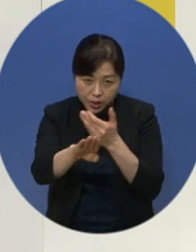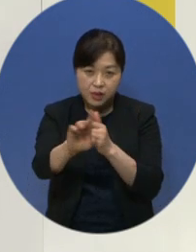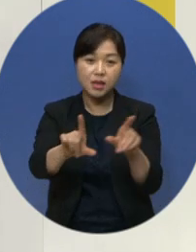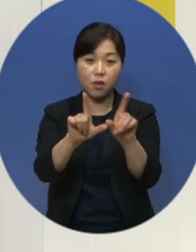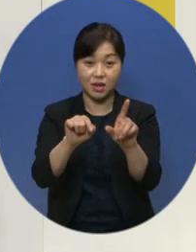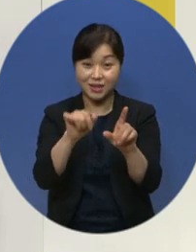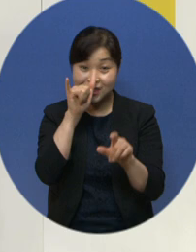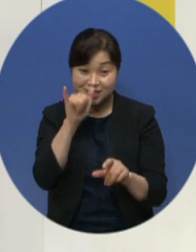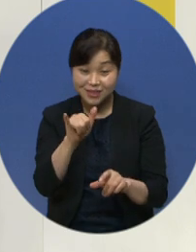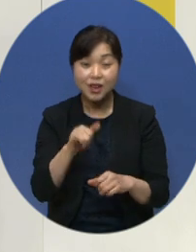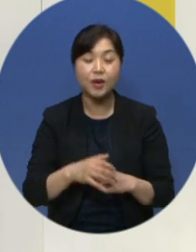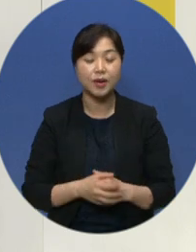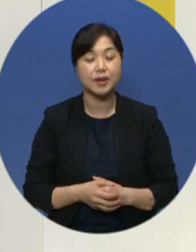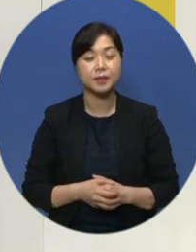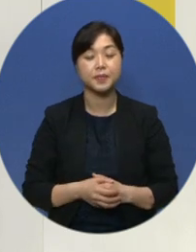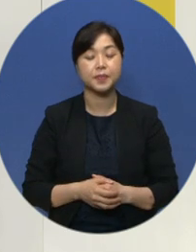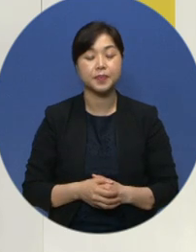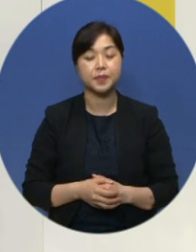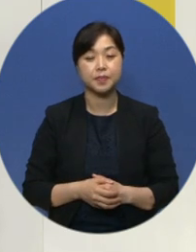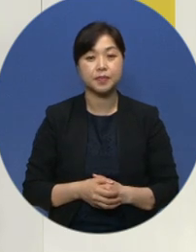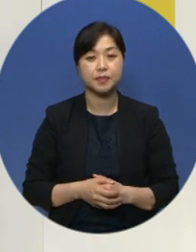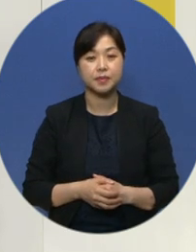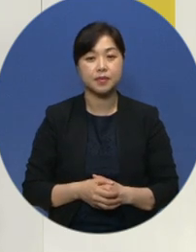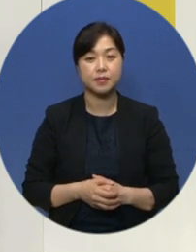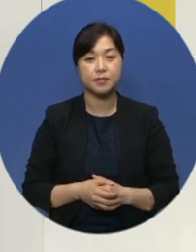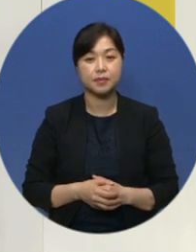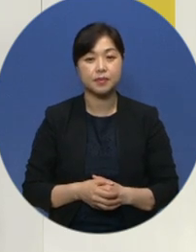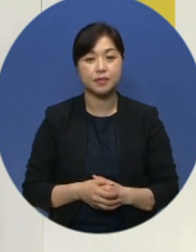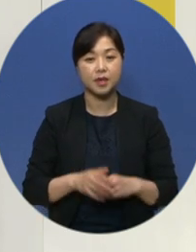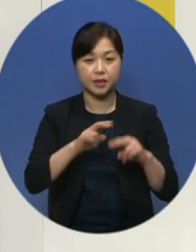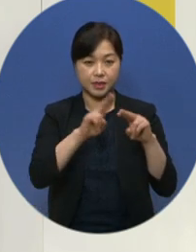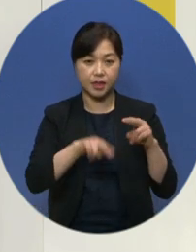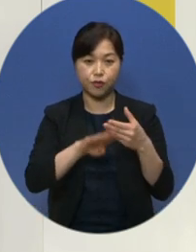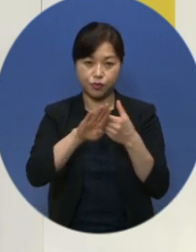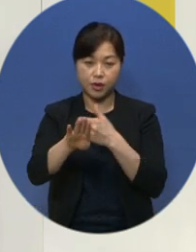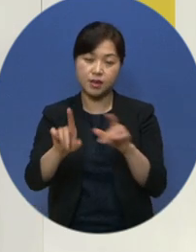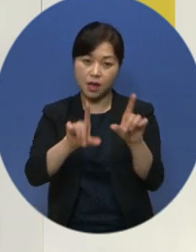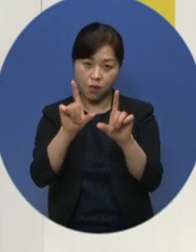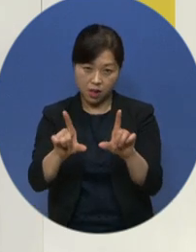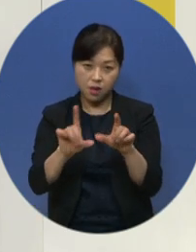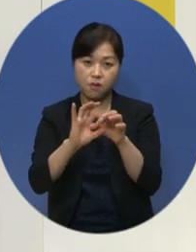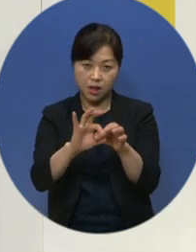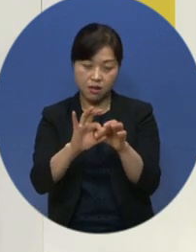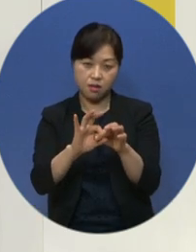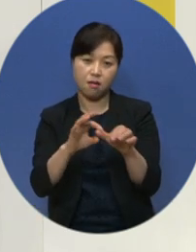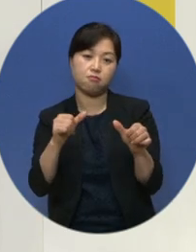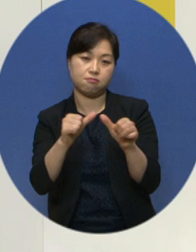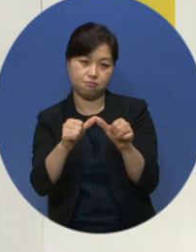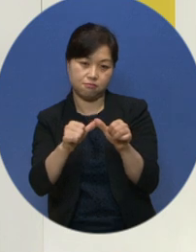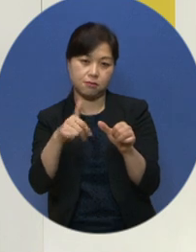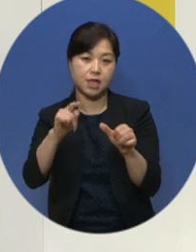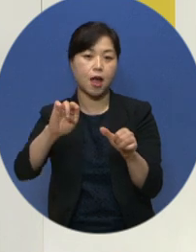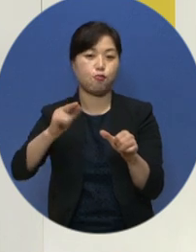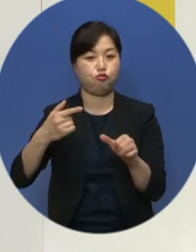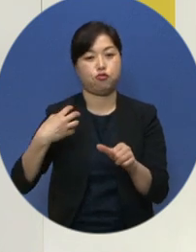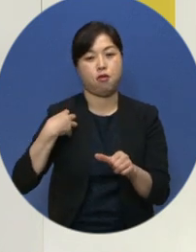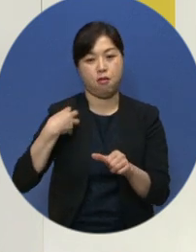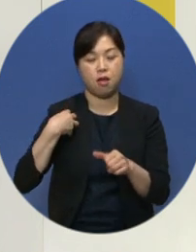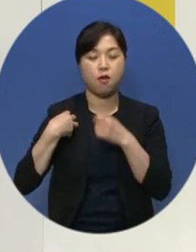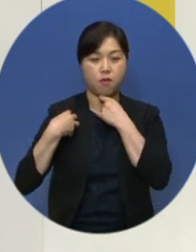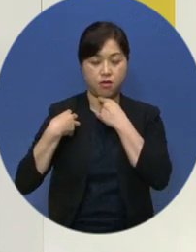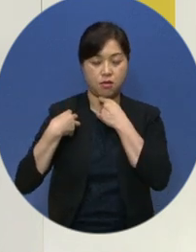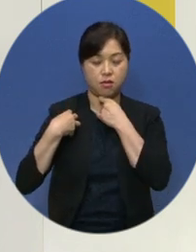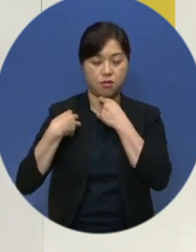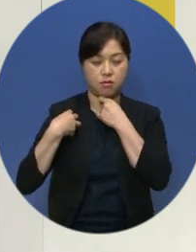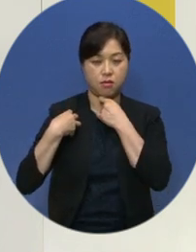있거든요 그렇죠 근데 그런 것들을 이제 좀 자문의 역할도 좀 해주고 뭐 이런 리를 좀 하면서